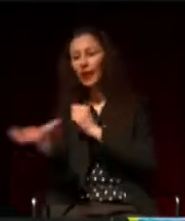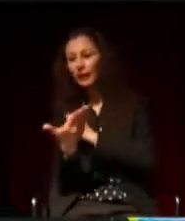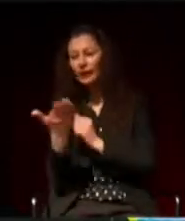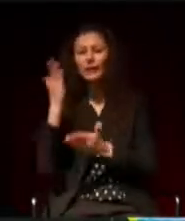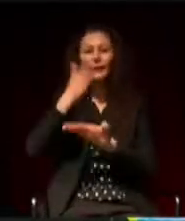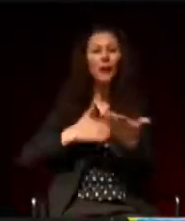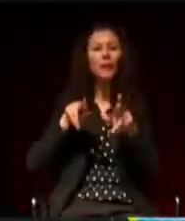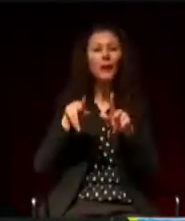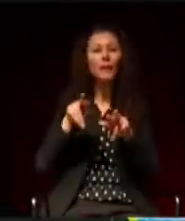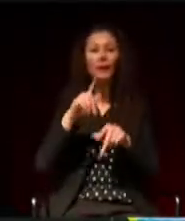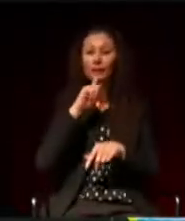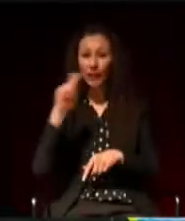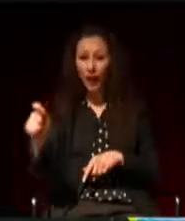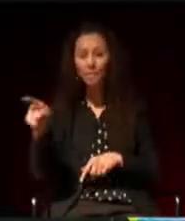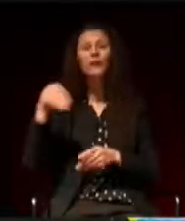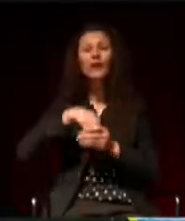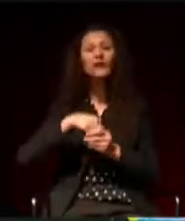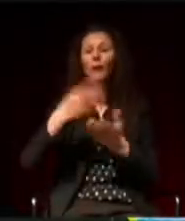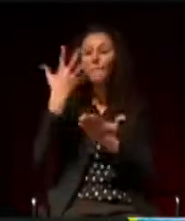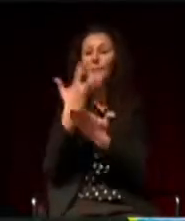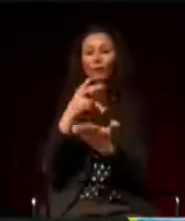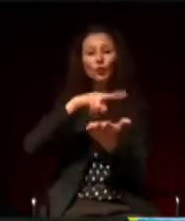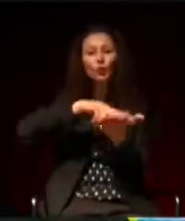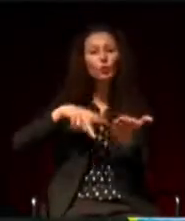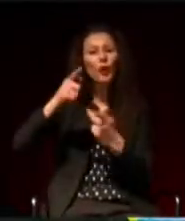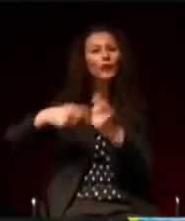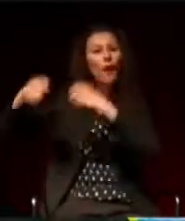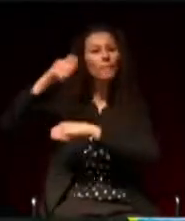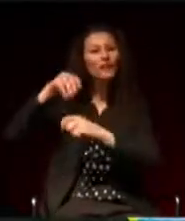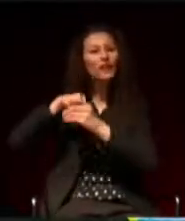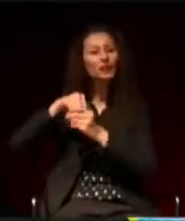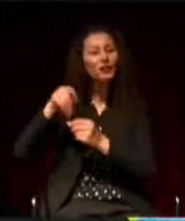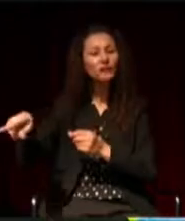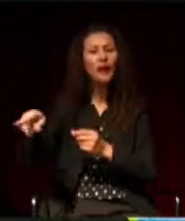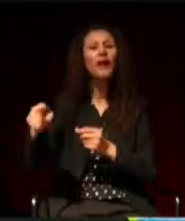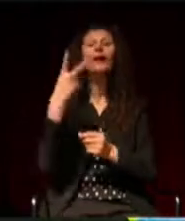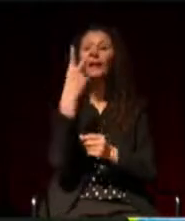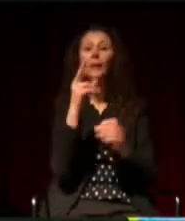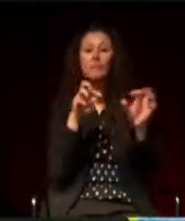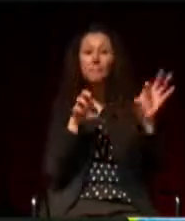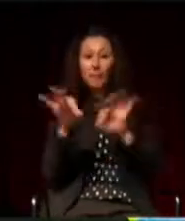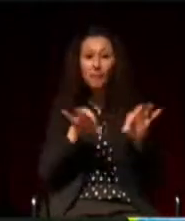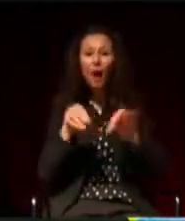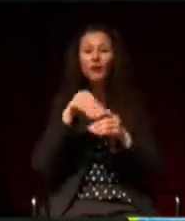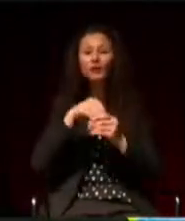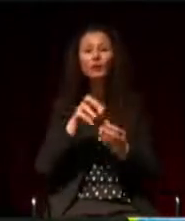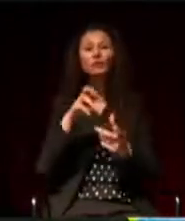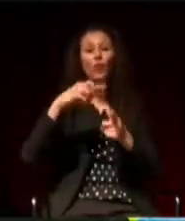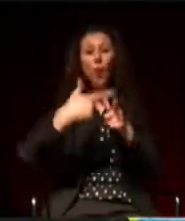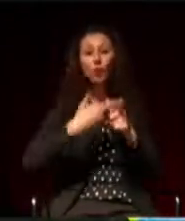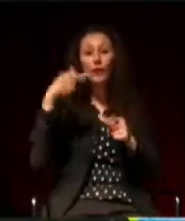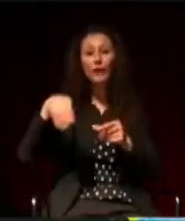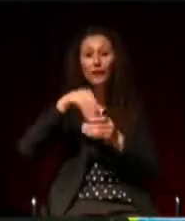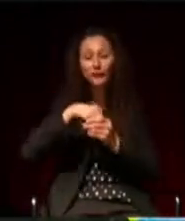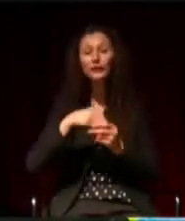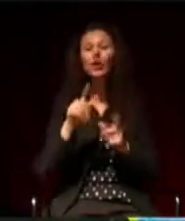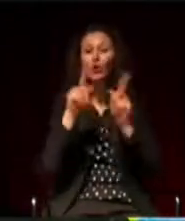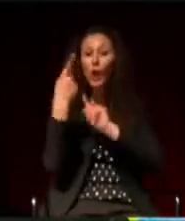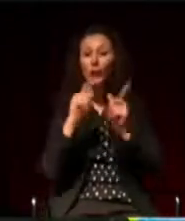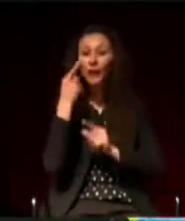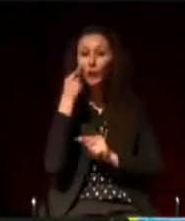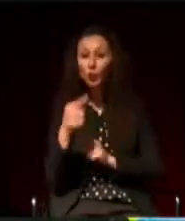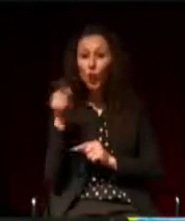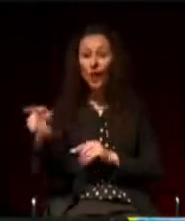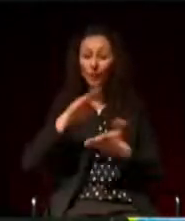talep edilmesi halinde parselde bulunan tüm mevcut ruhsatlı yapıların yapı ruhsatı ve iki mimari projeleri üzerinden yürürlükteki imar yönetmeliğine